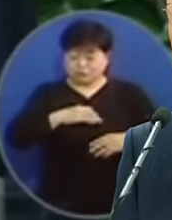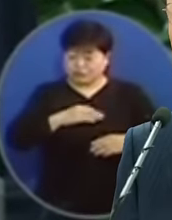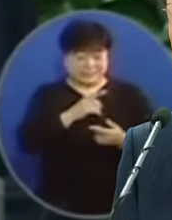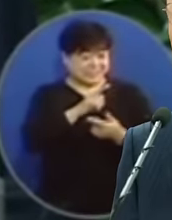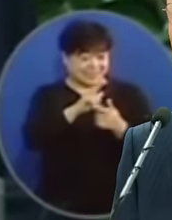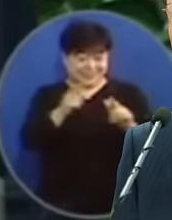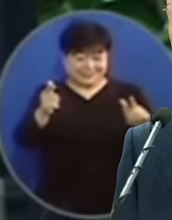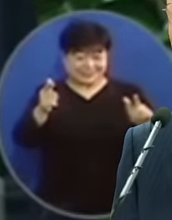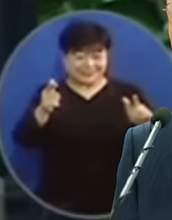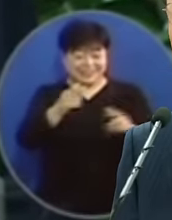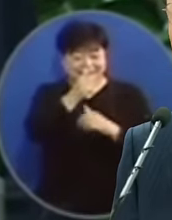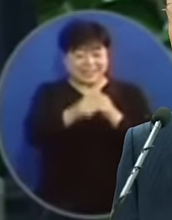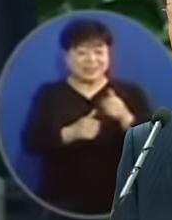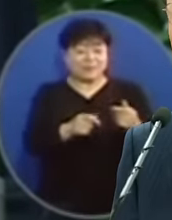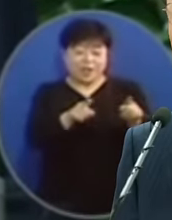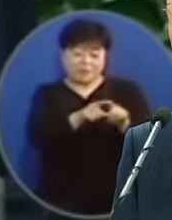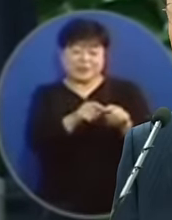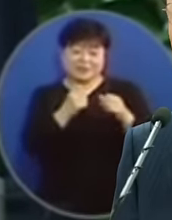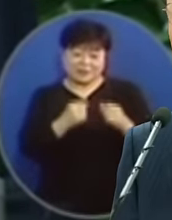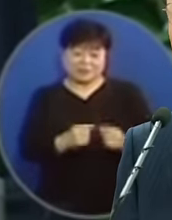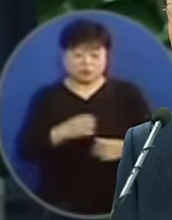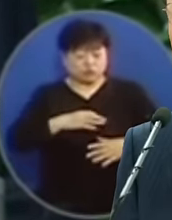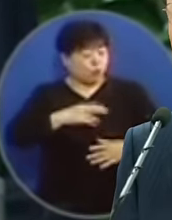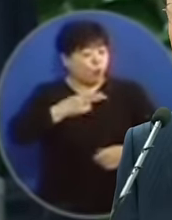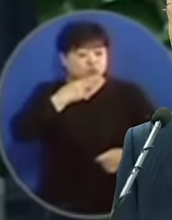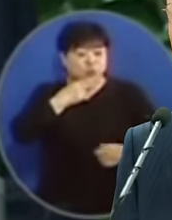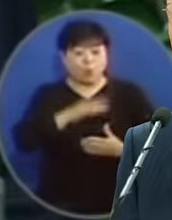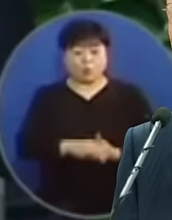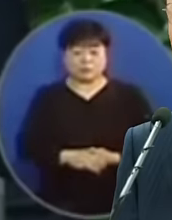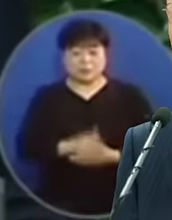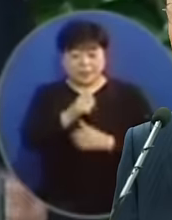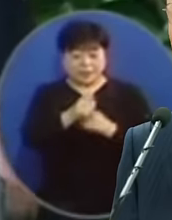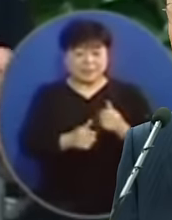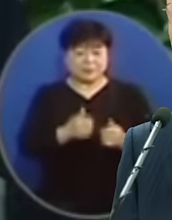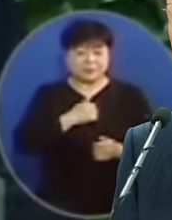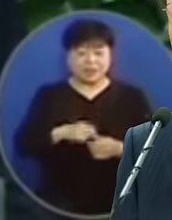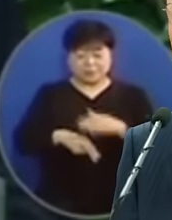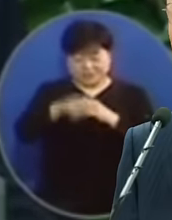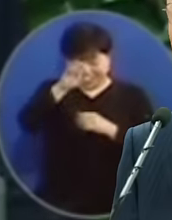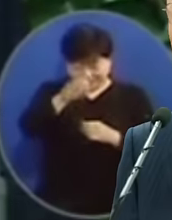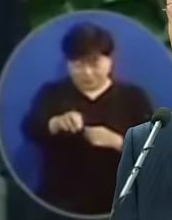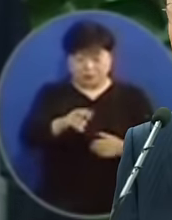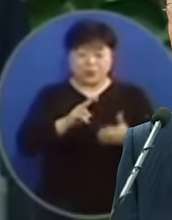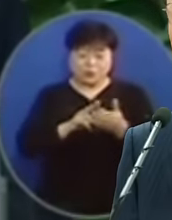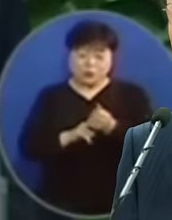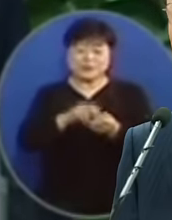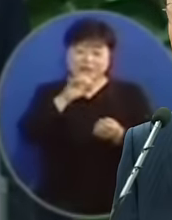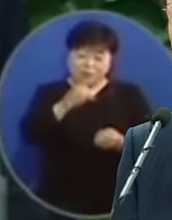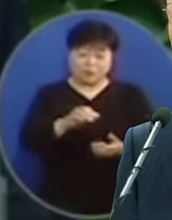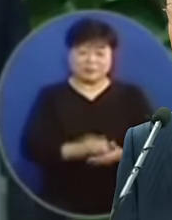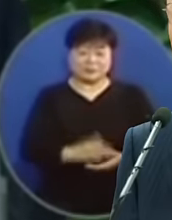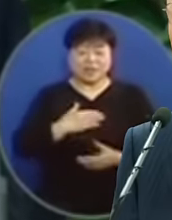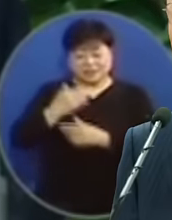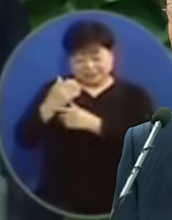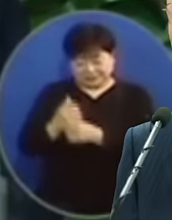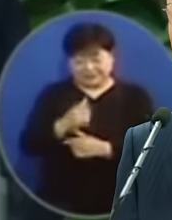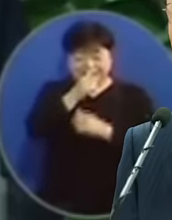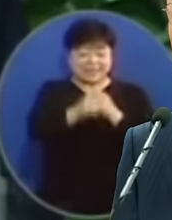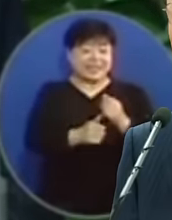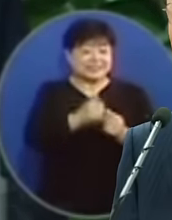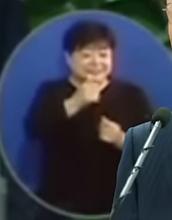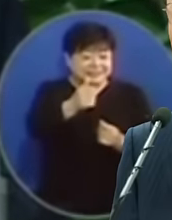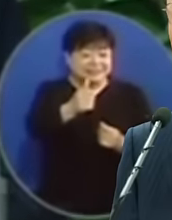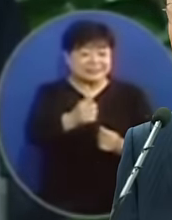두려워하지 않습니다. 하나님이 같이 계신데 무엇이 두려워할 것이십니까? 하나님은 나의 피란처요 나의 요새요 나의 의뢰하는